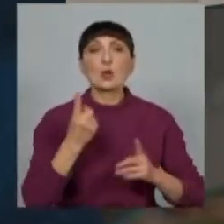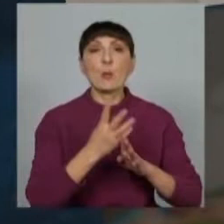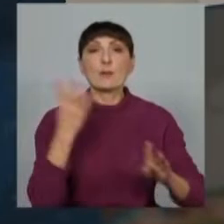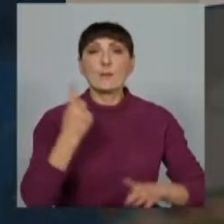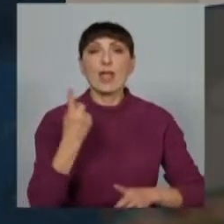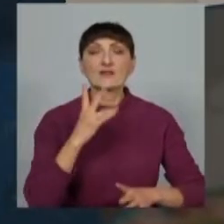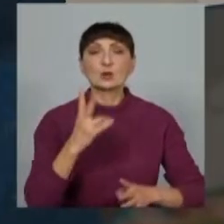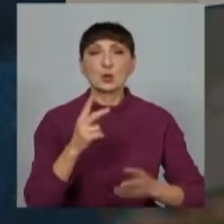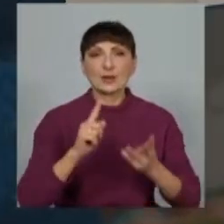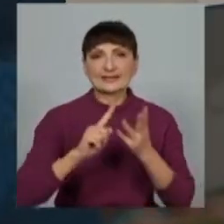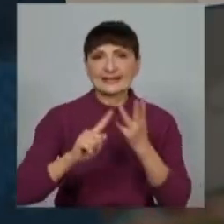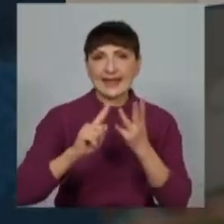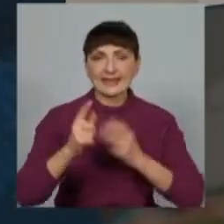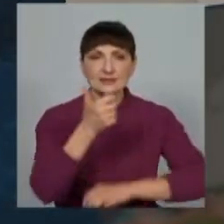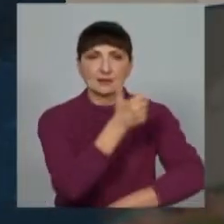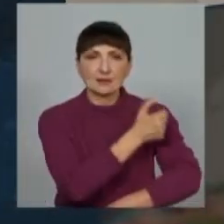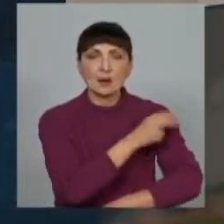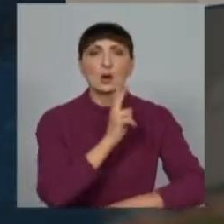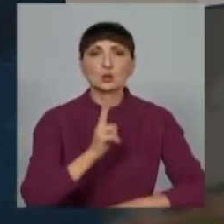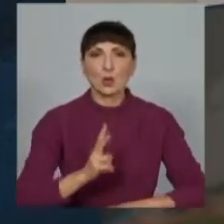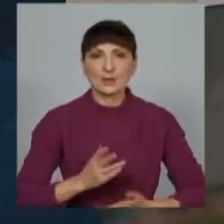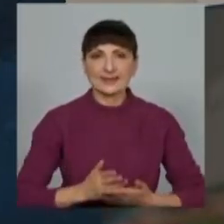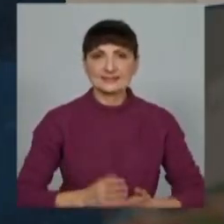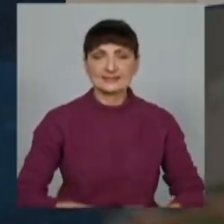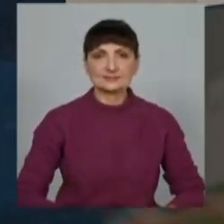за получением третьей дозы антиковидного препарата?